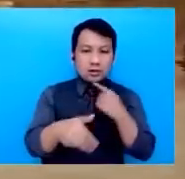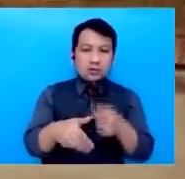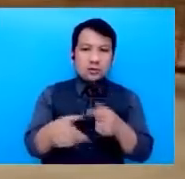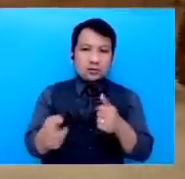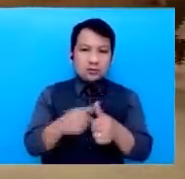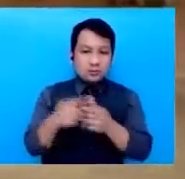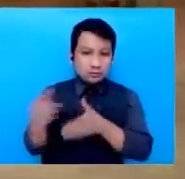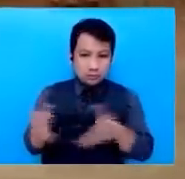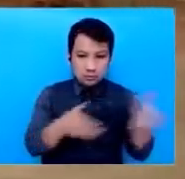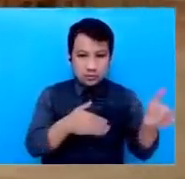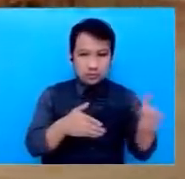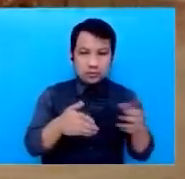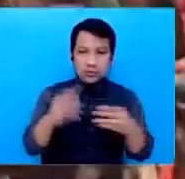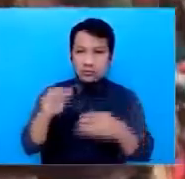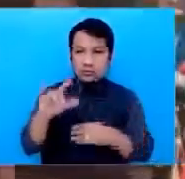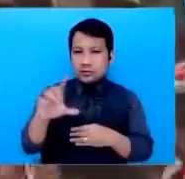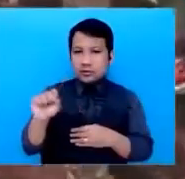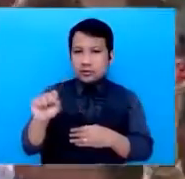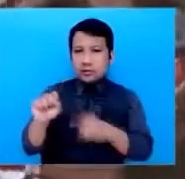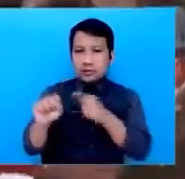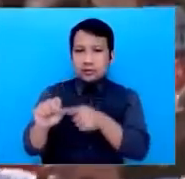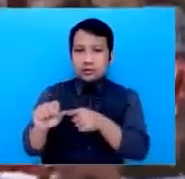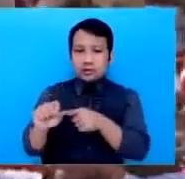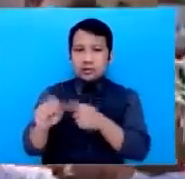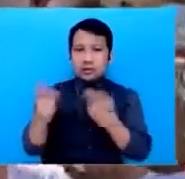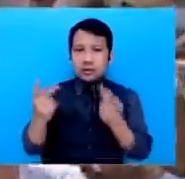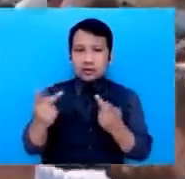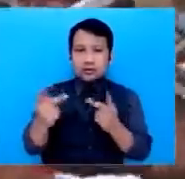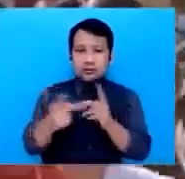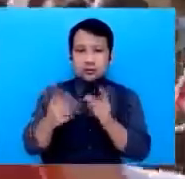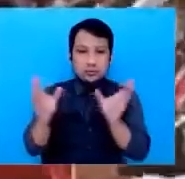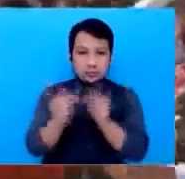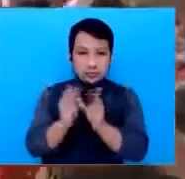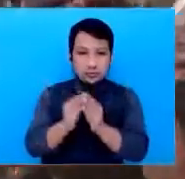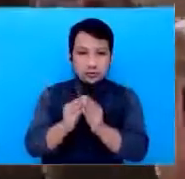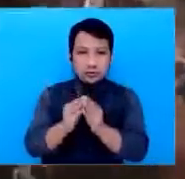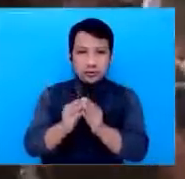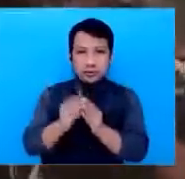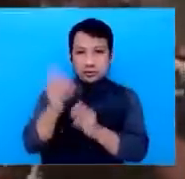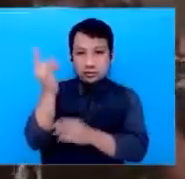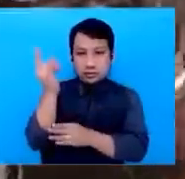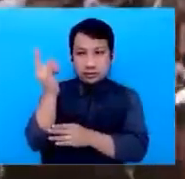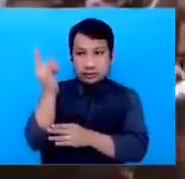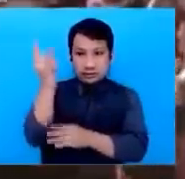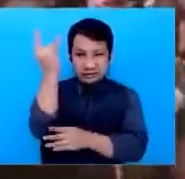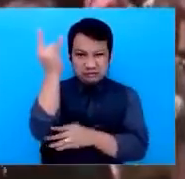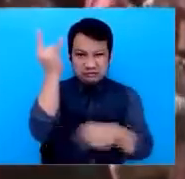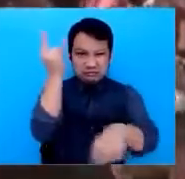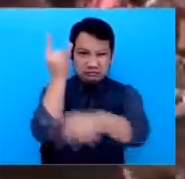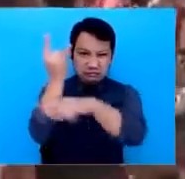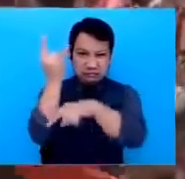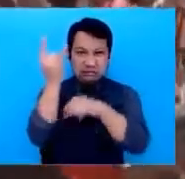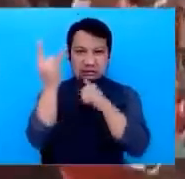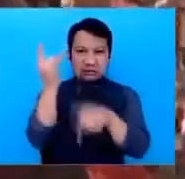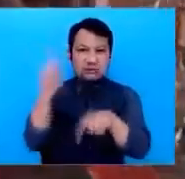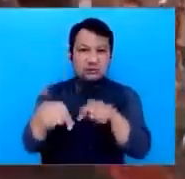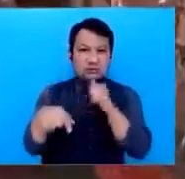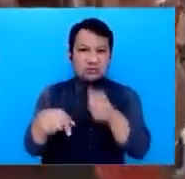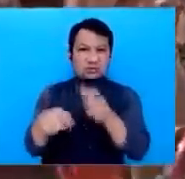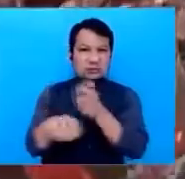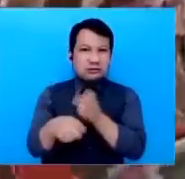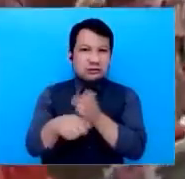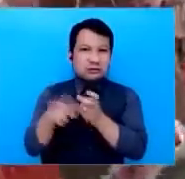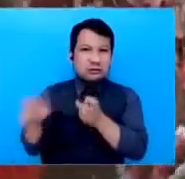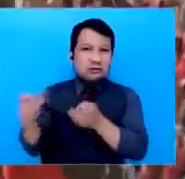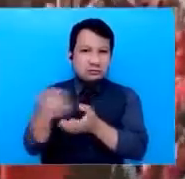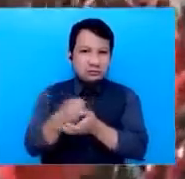pinlano ng malayang Quezon City ticket na magkaroon sana ng pagtitipon sa Quezon Memorial Circle. Pero ayon sa partido ay tila pinahirapan sila